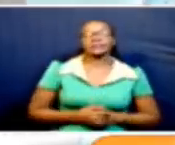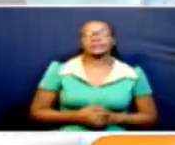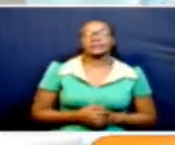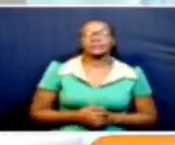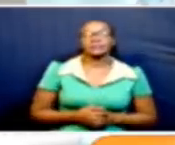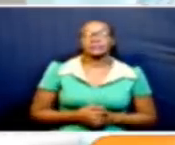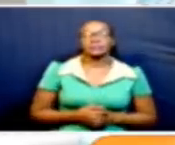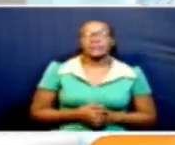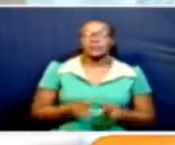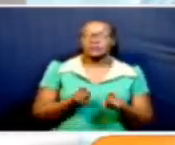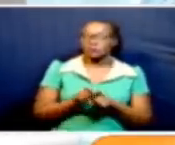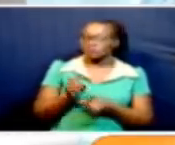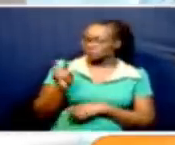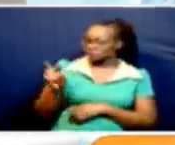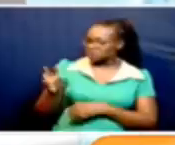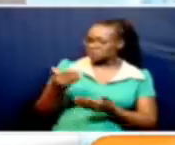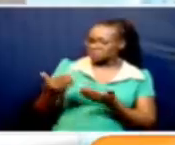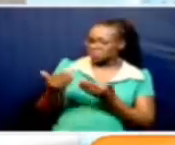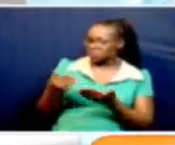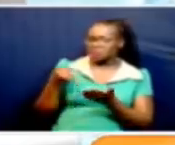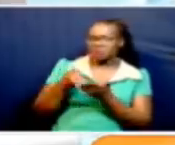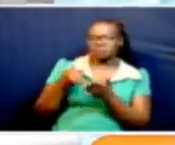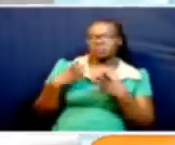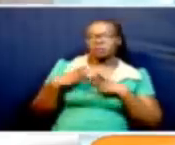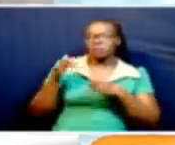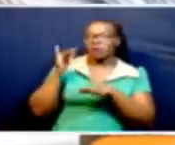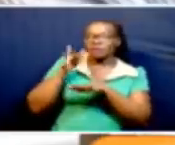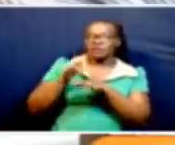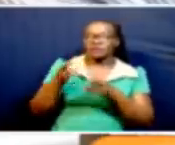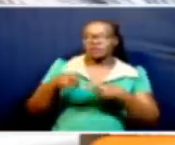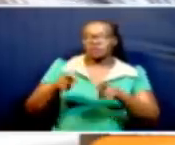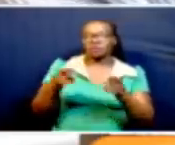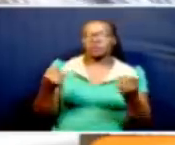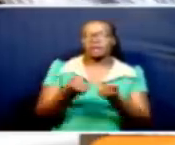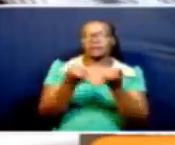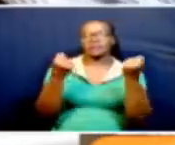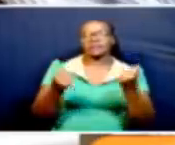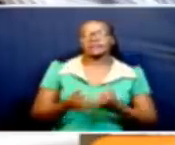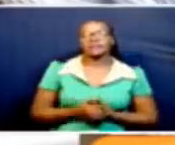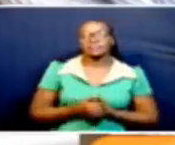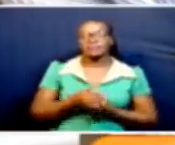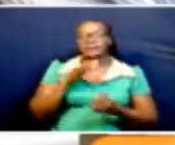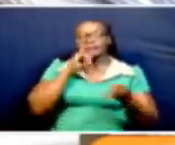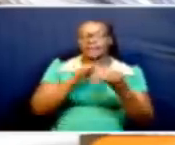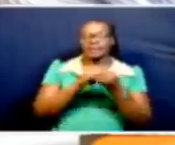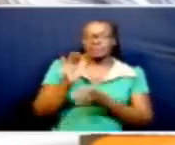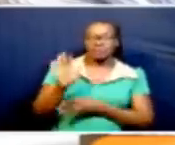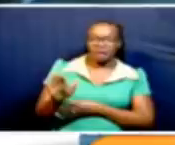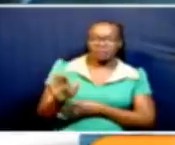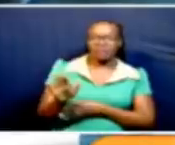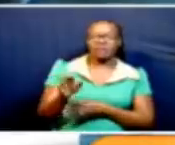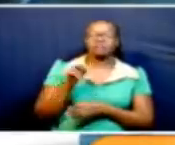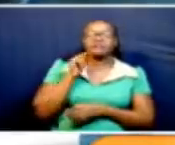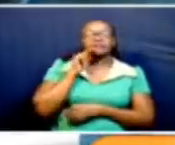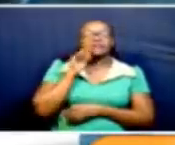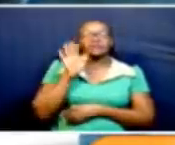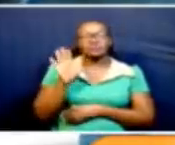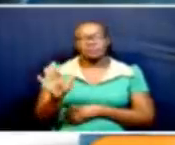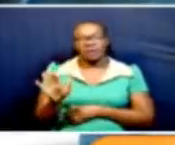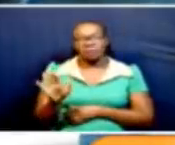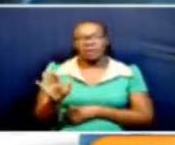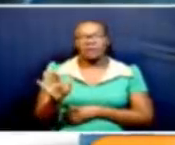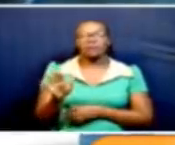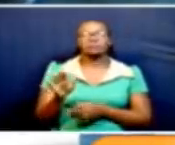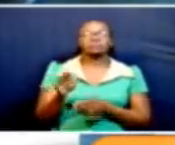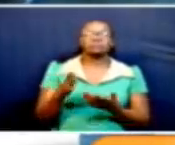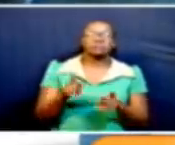Kando akimtazama mwanawe ambaye ni mmoja wa athiriwa wa ajali ya barabarani, mumewe na watoto wa dada zake wakiuguza majeraha mita